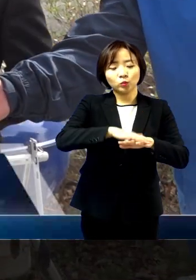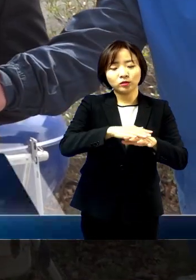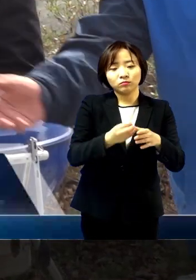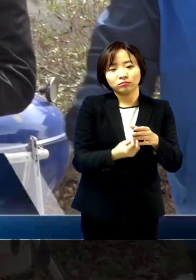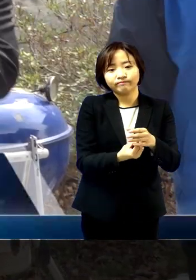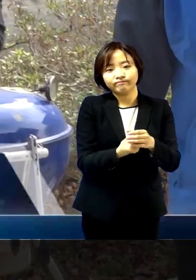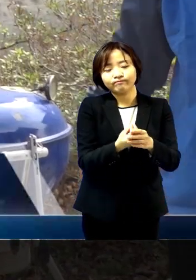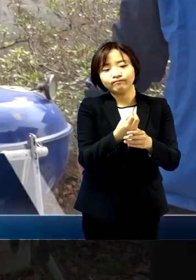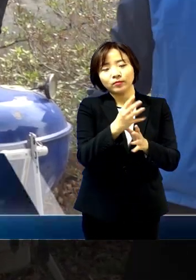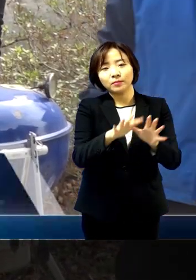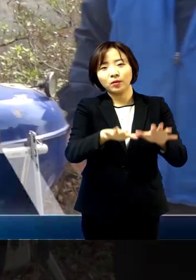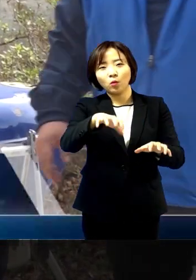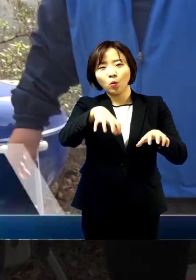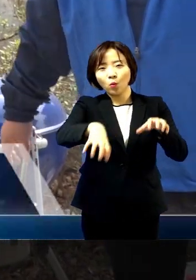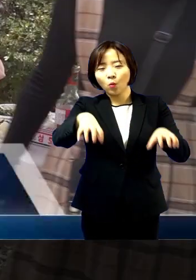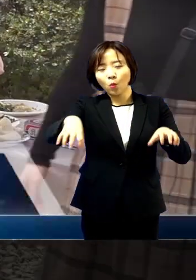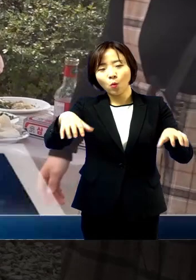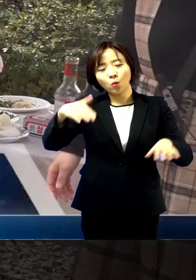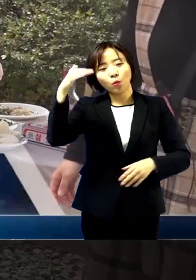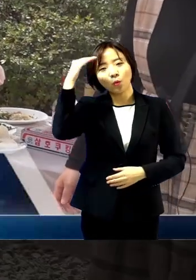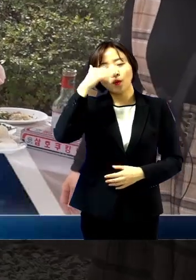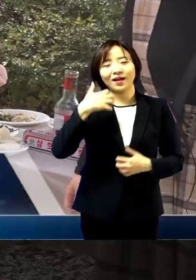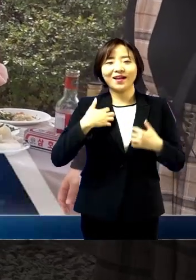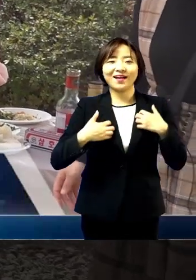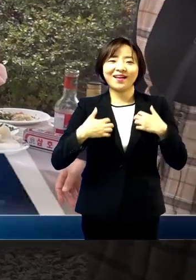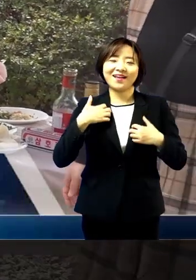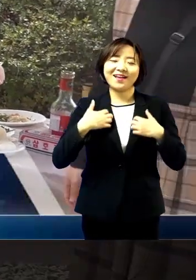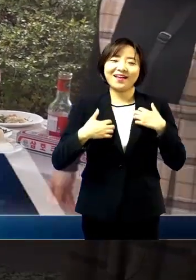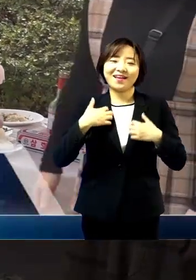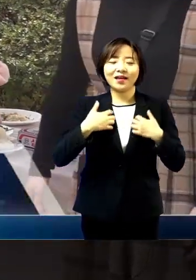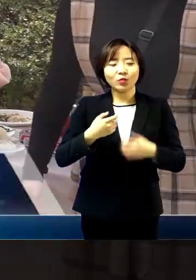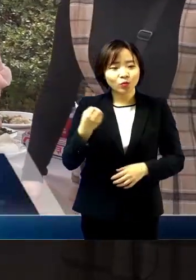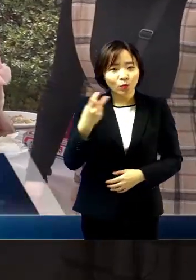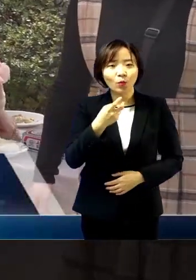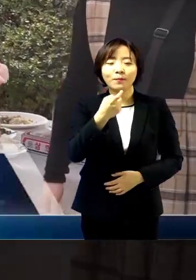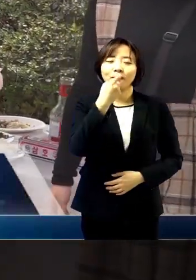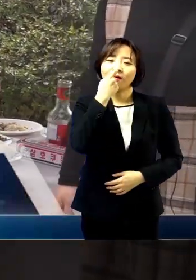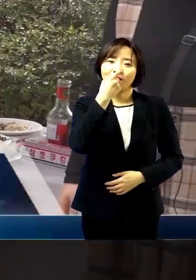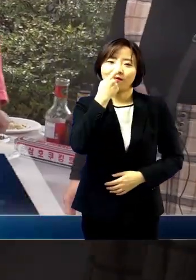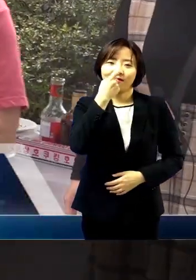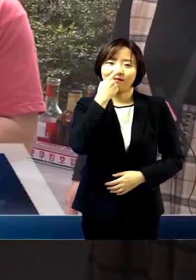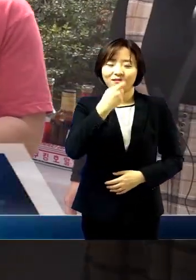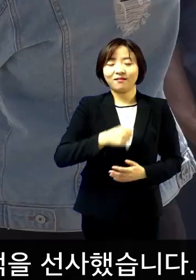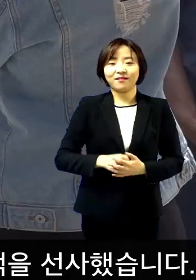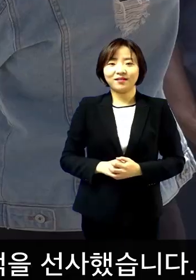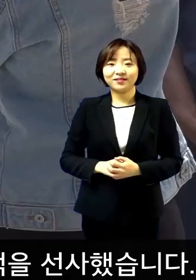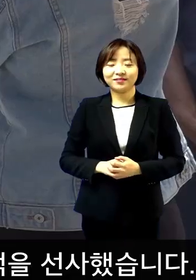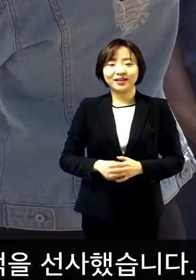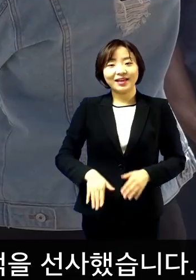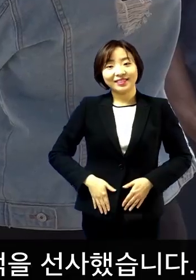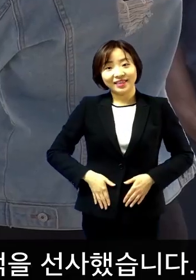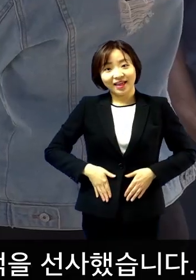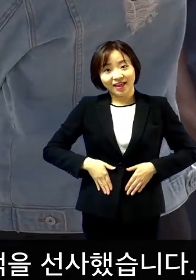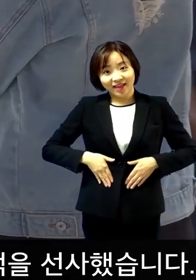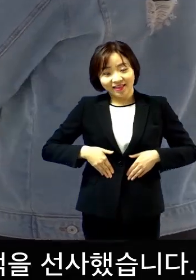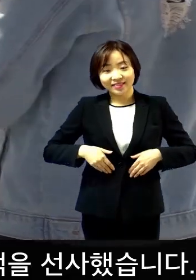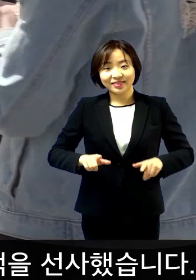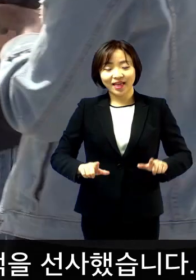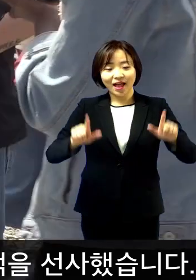농산물이 생산되는 현장을 둘러보며 재미와 배움을 모두 얻어갈 수 있는 시간이 되었는데요. 따뜻한